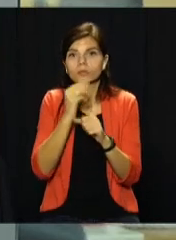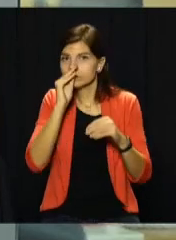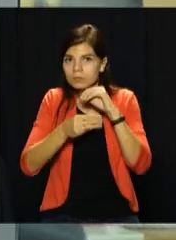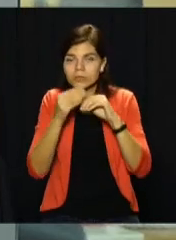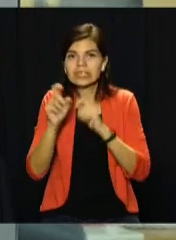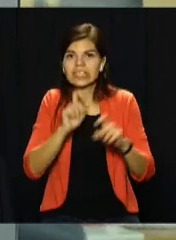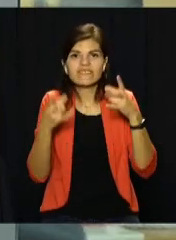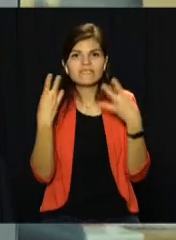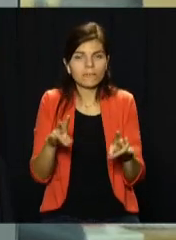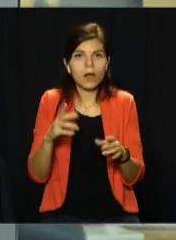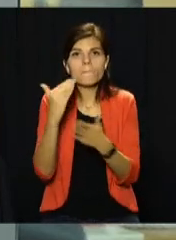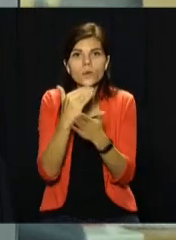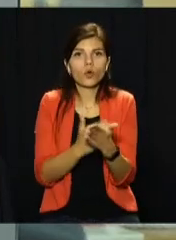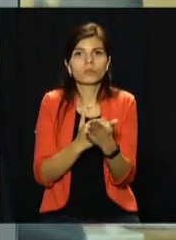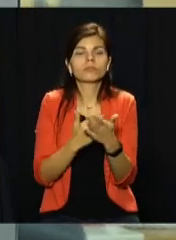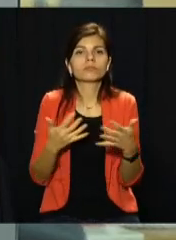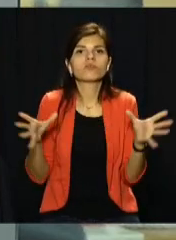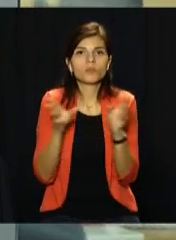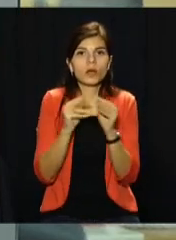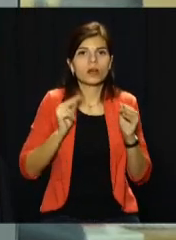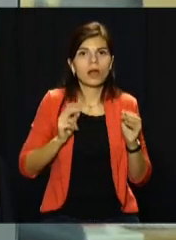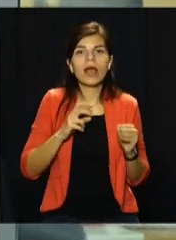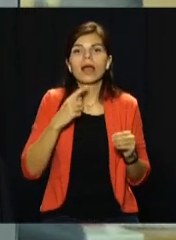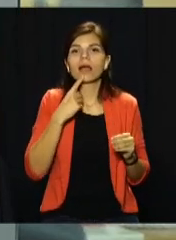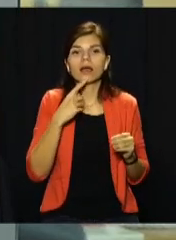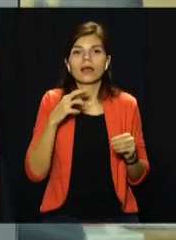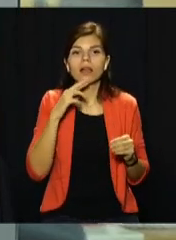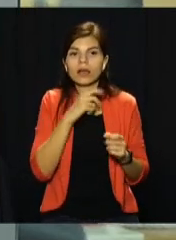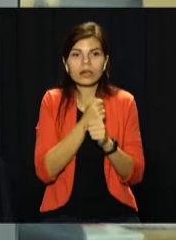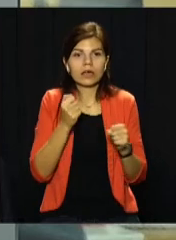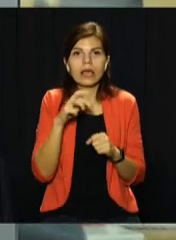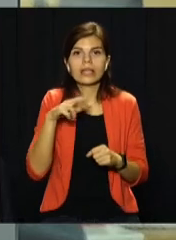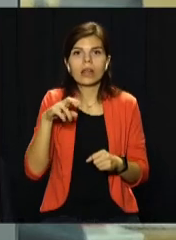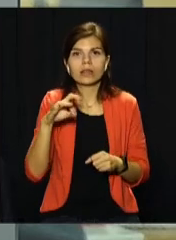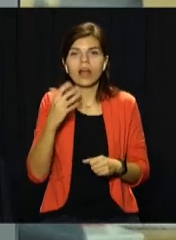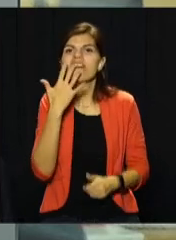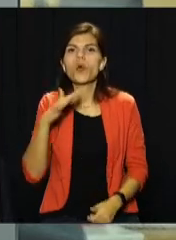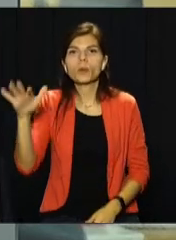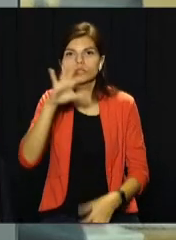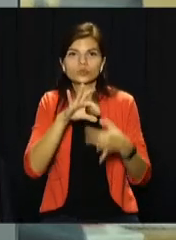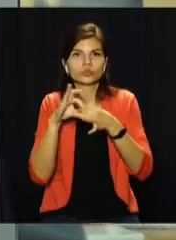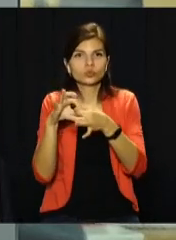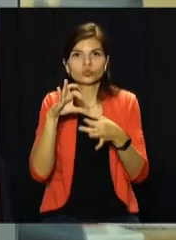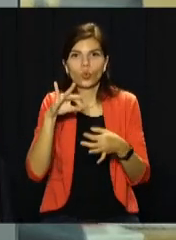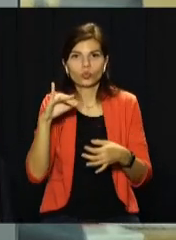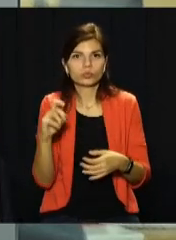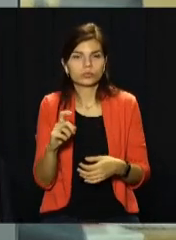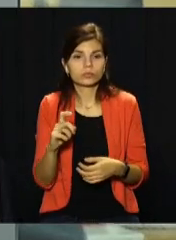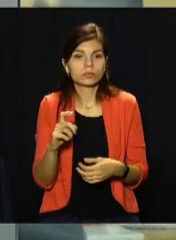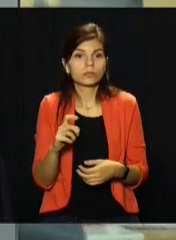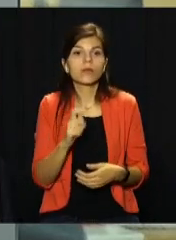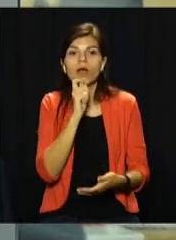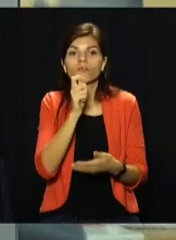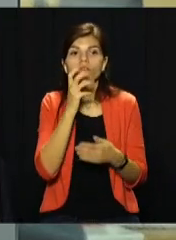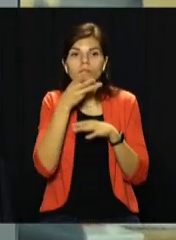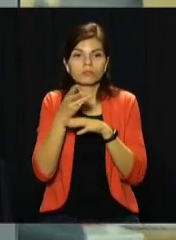хвостосховищ проводять за підтримки програми співробітництва у сфері ядерної безпеки Європейського Союзу. Більше знає наша Дар'я